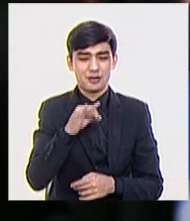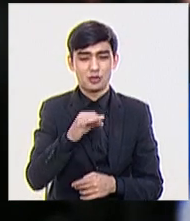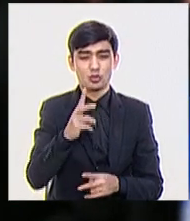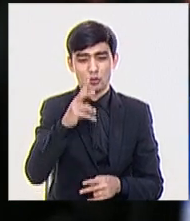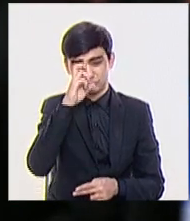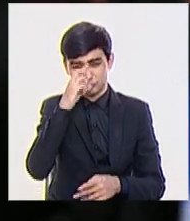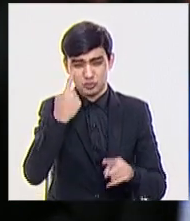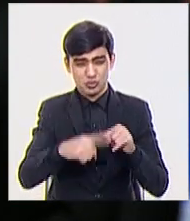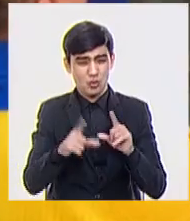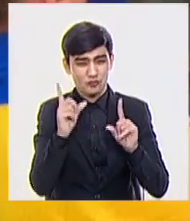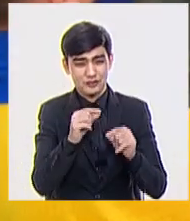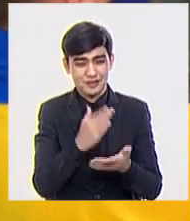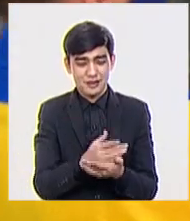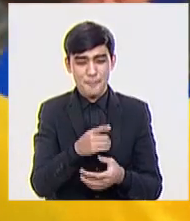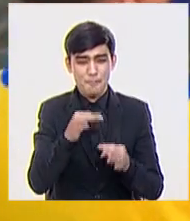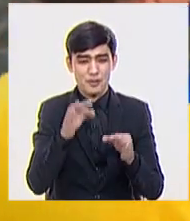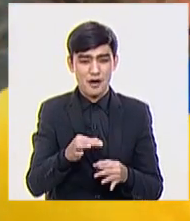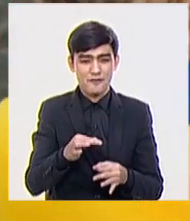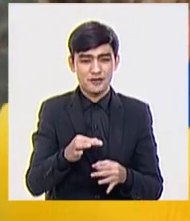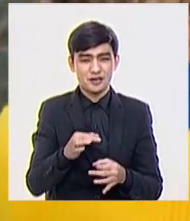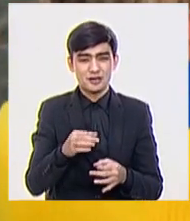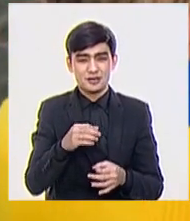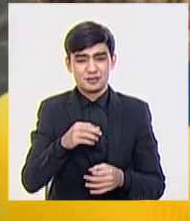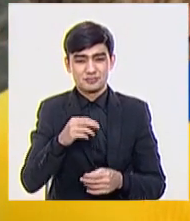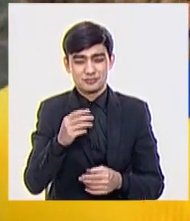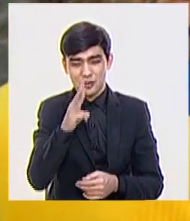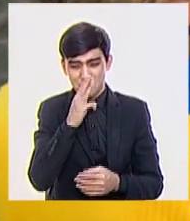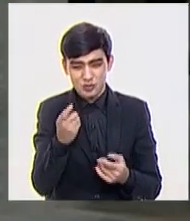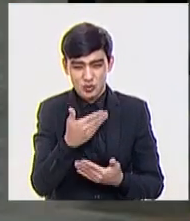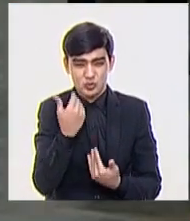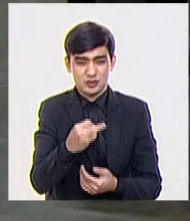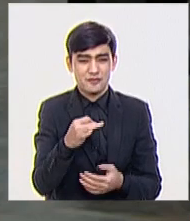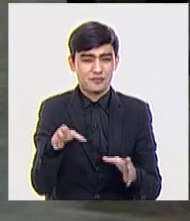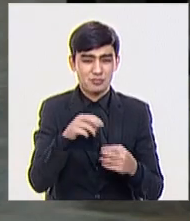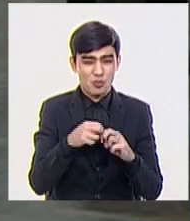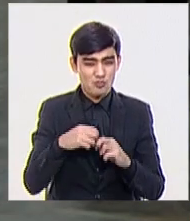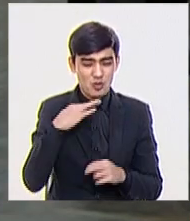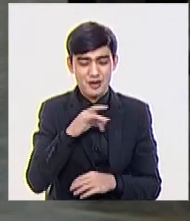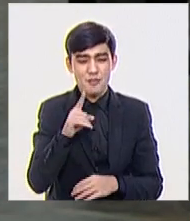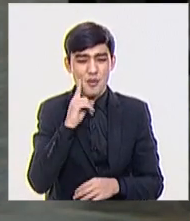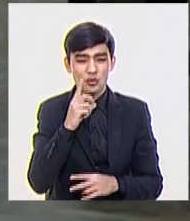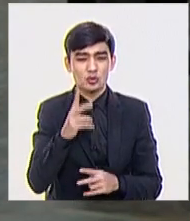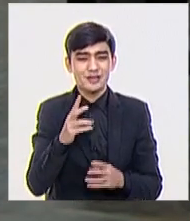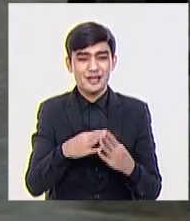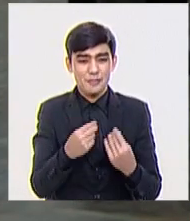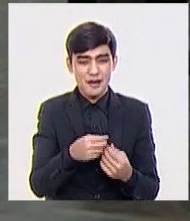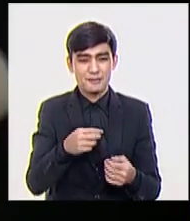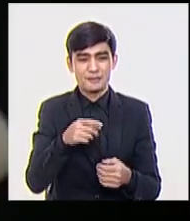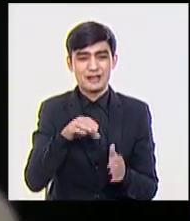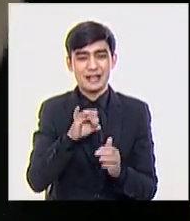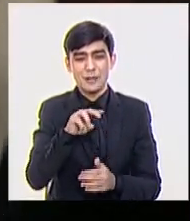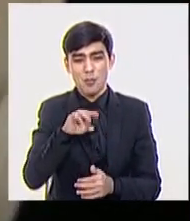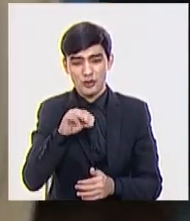партия мүшелері бұл елде дұрыс жағдайдың жоқтығынан болып отыр деді. Ал бұл үрдісті доғару үшін партия жас отбасының тұрғын үй ипотекасын әр бала туған